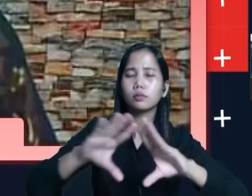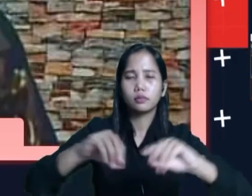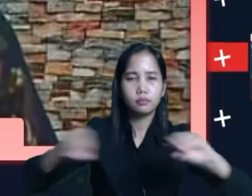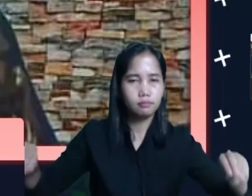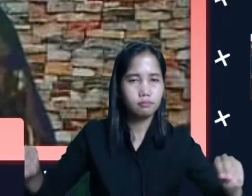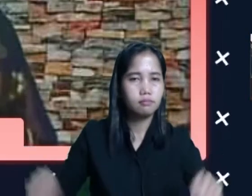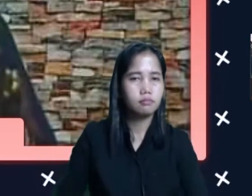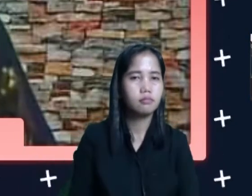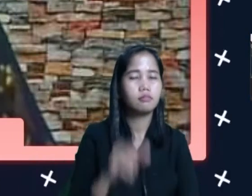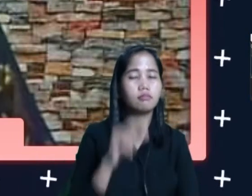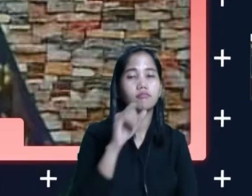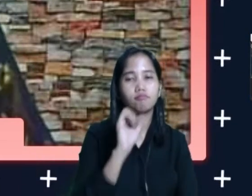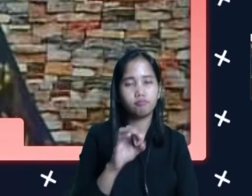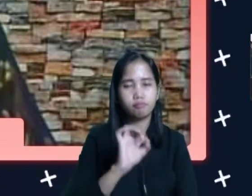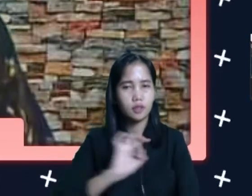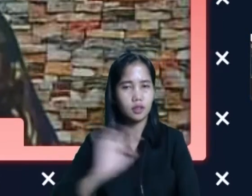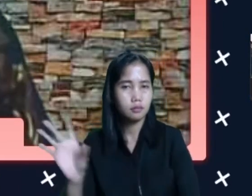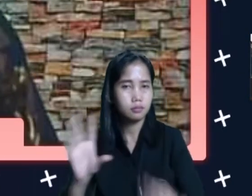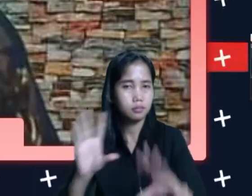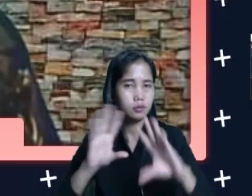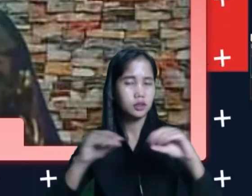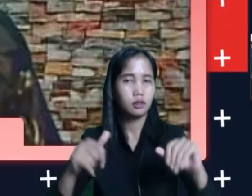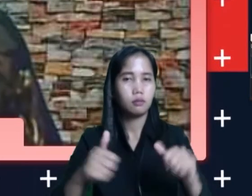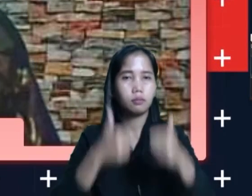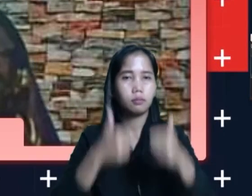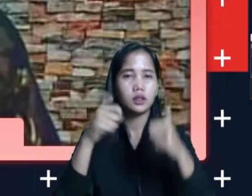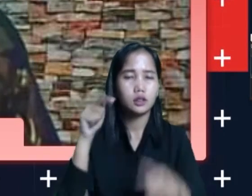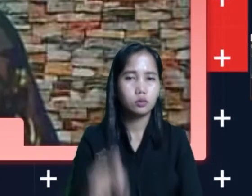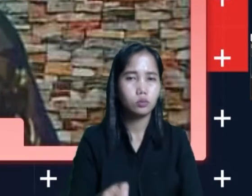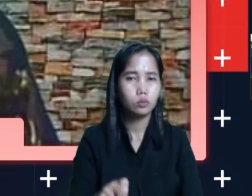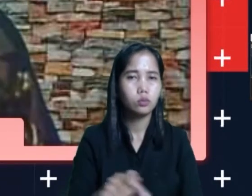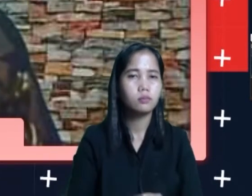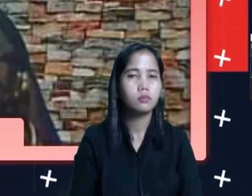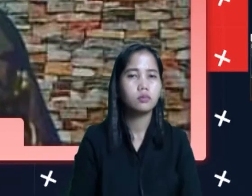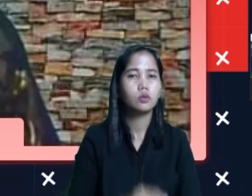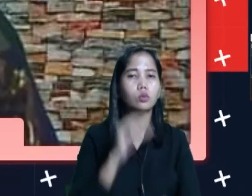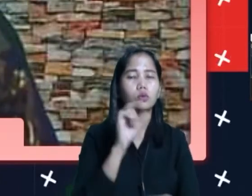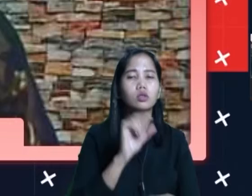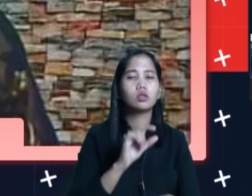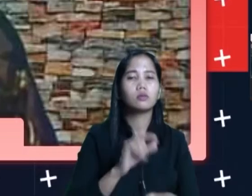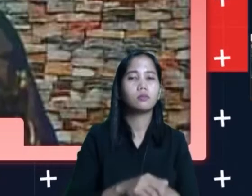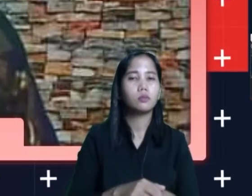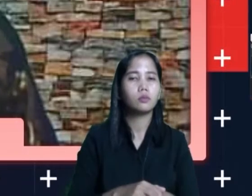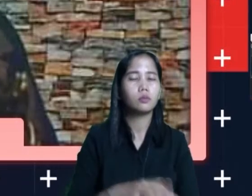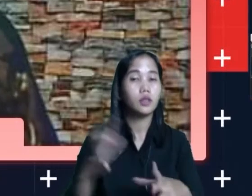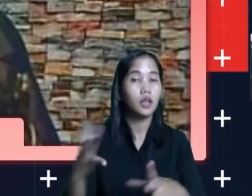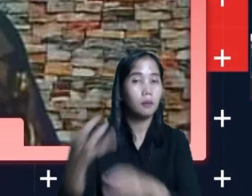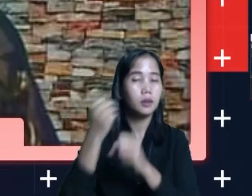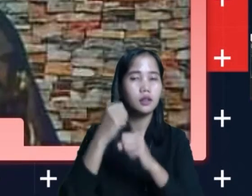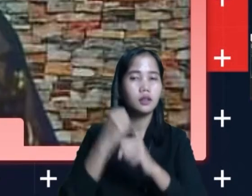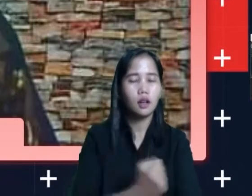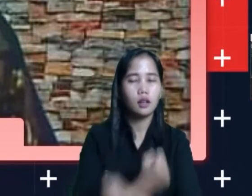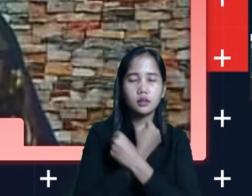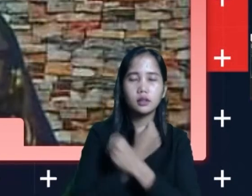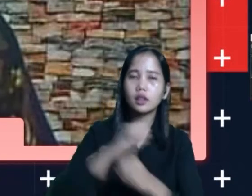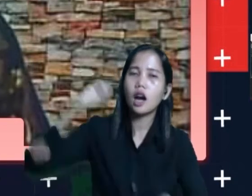untuk mendapatkan kasih karunia Allah, tapi pekerjaan baik, perbuatan baik, penurutan,